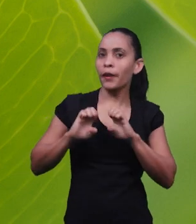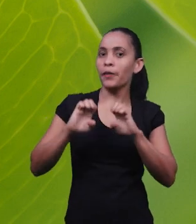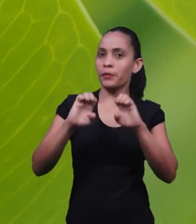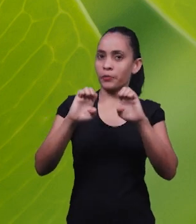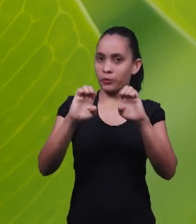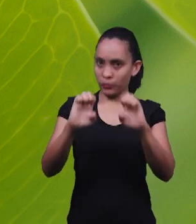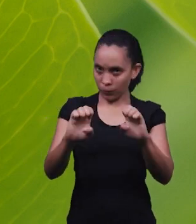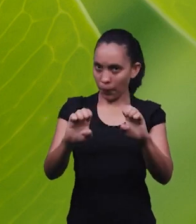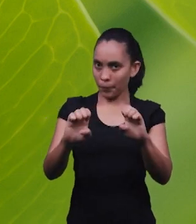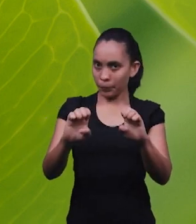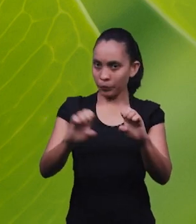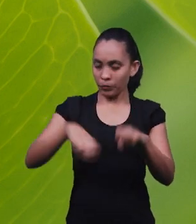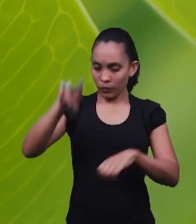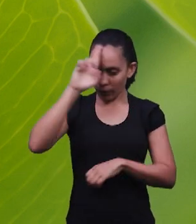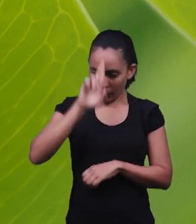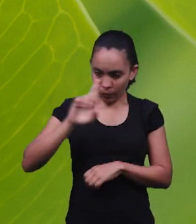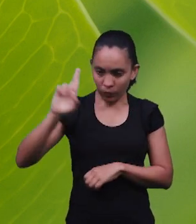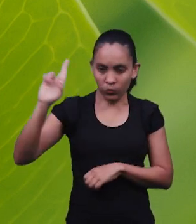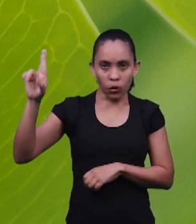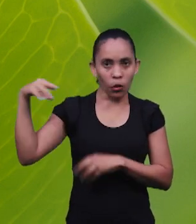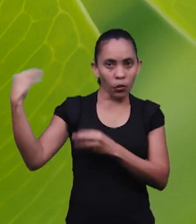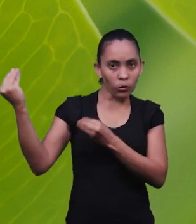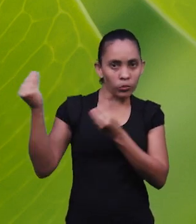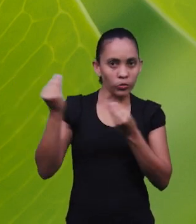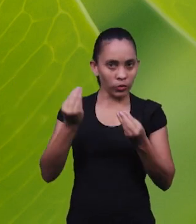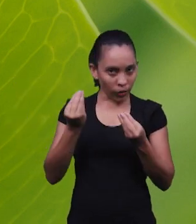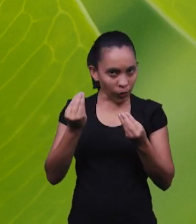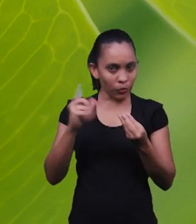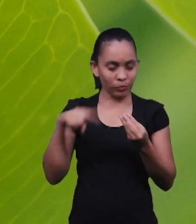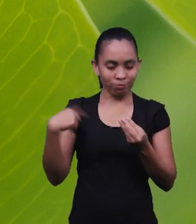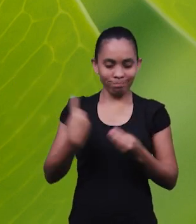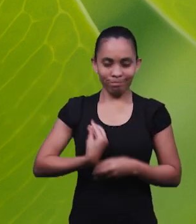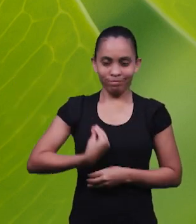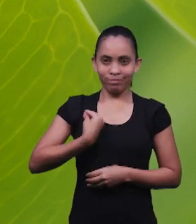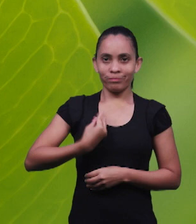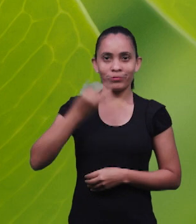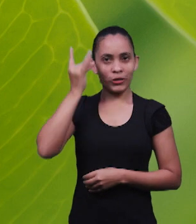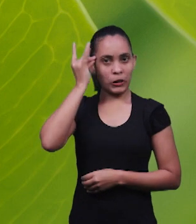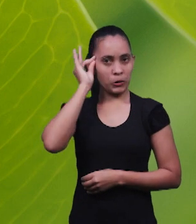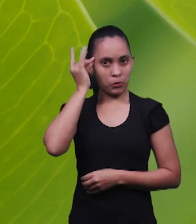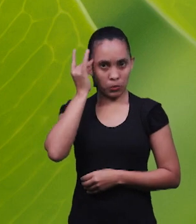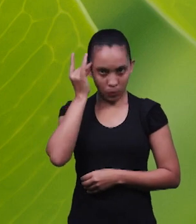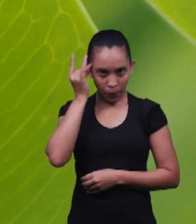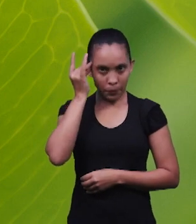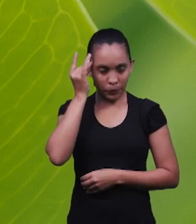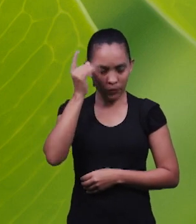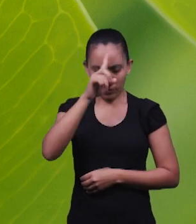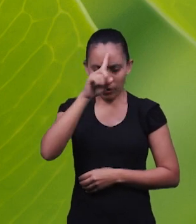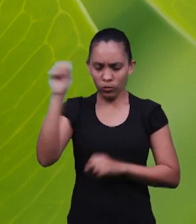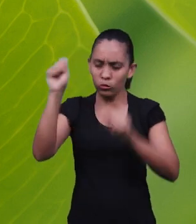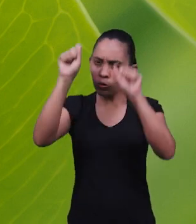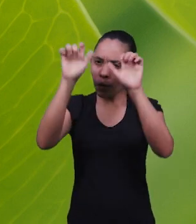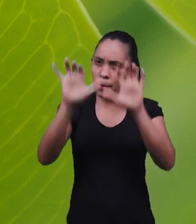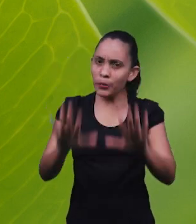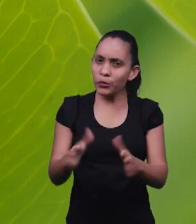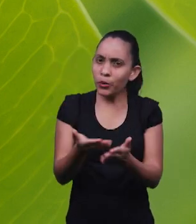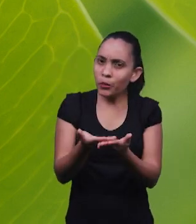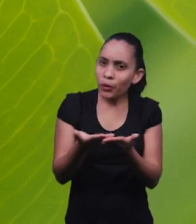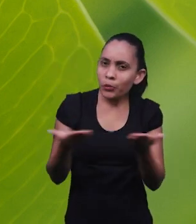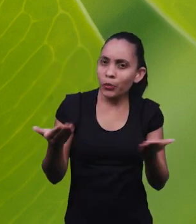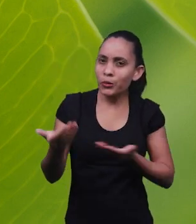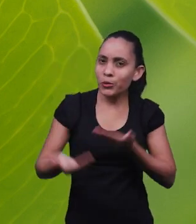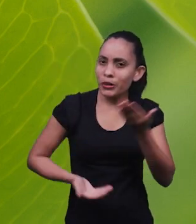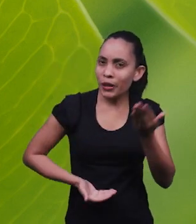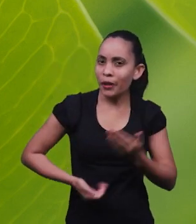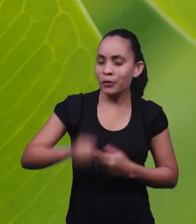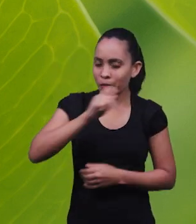semence précieuse. En effet, c'est la science laissée par le Seigneur qui nous touche spirituellement. Que Dieu bénisse